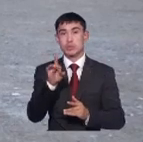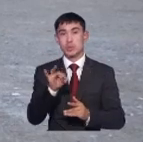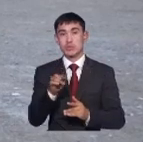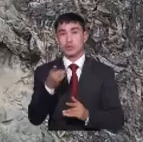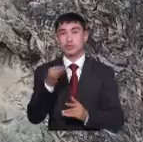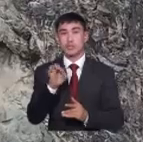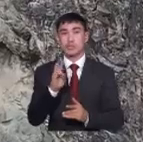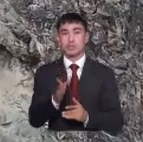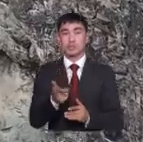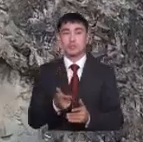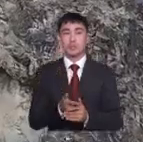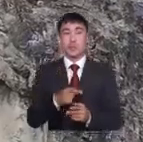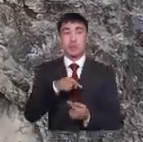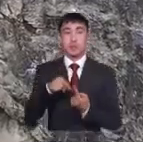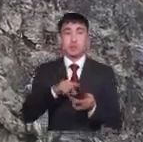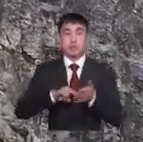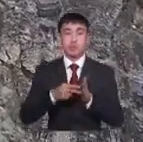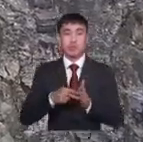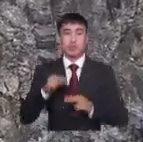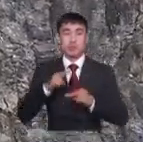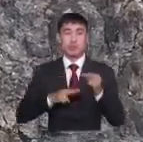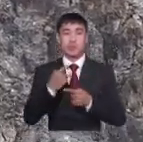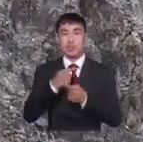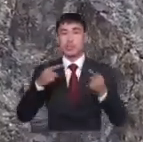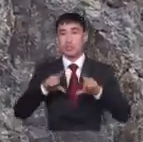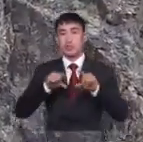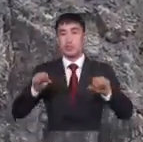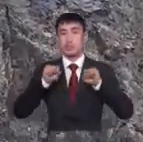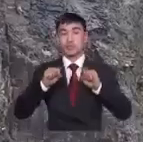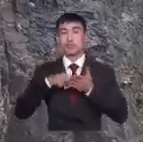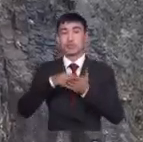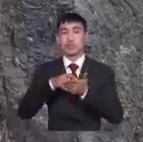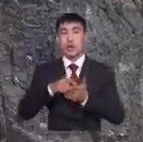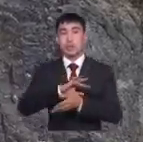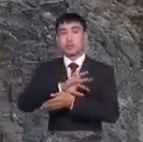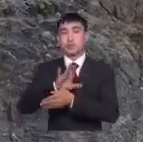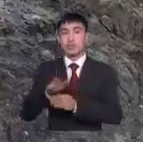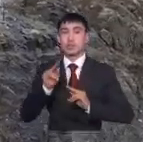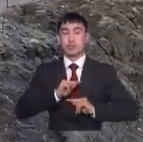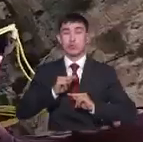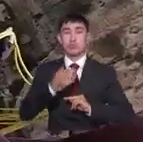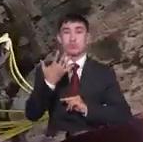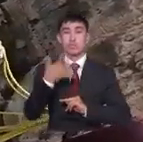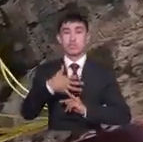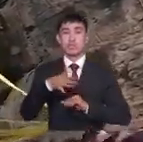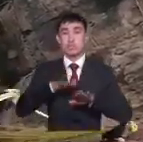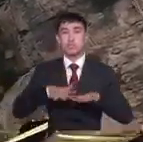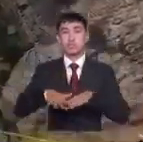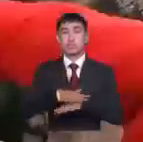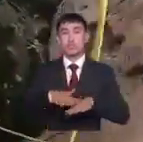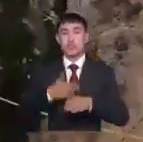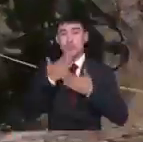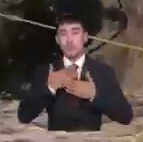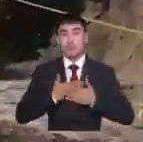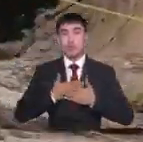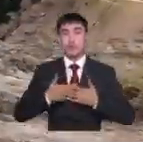роуд-джампинг. Предприниматели планируют построить различные объекты спортивного туризма и обеспечить работой порядка 50 местных жителей. Для